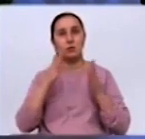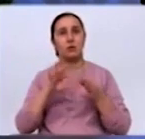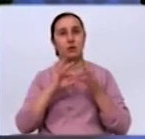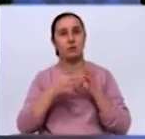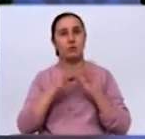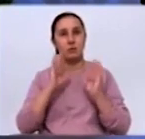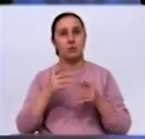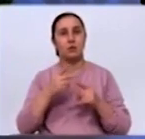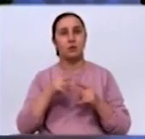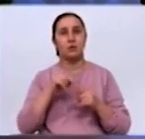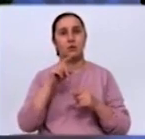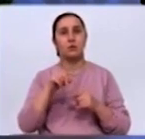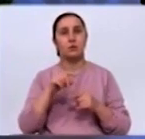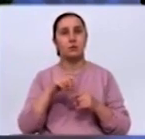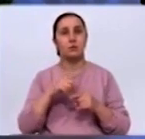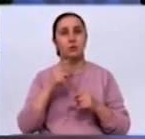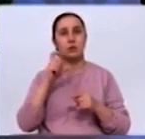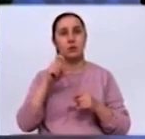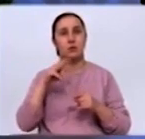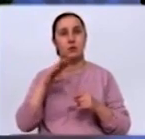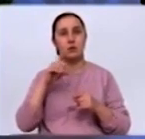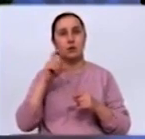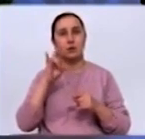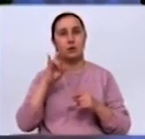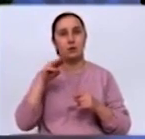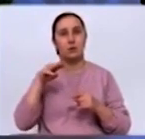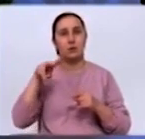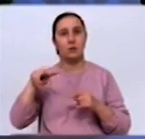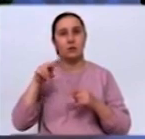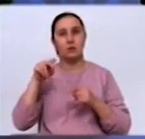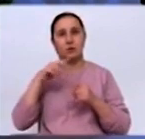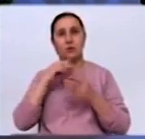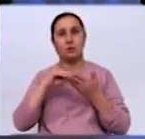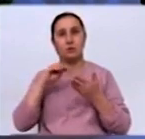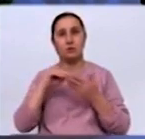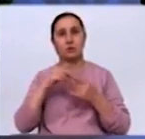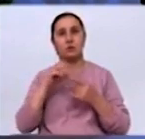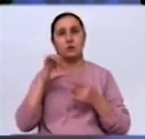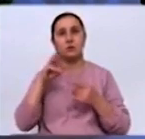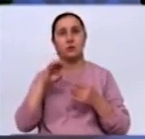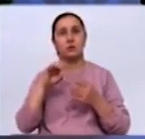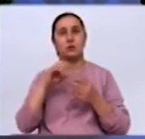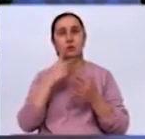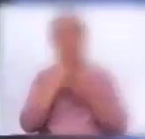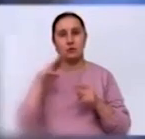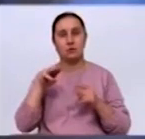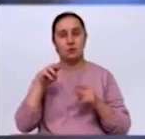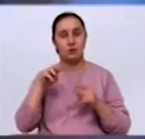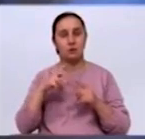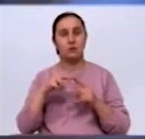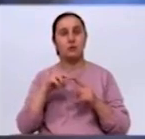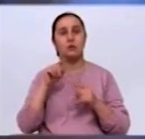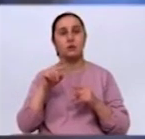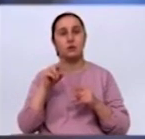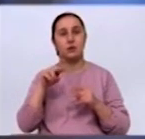ta'rif berib o'tamiz. Demak, HTML'da yozilgan veb-saytlar statik ko'rinishga ega bo'ladi. Zamonaviy